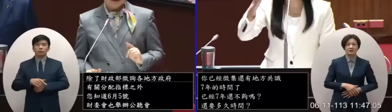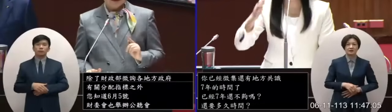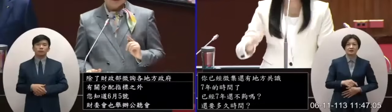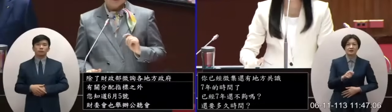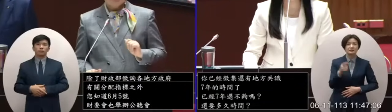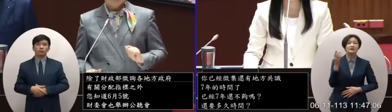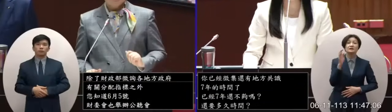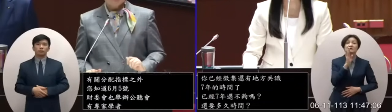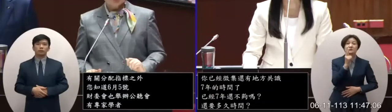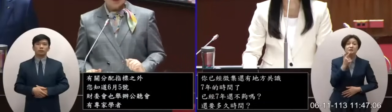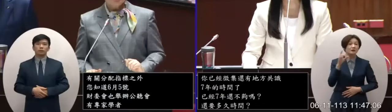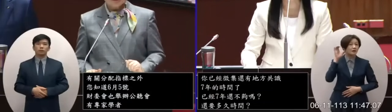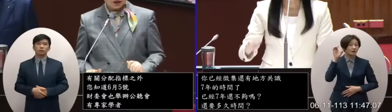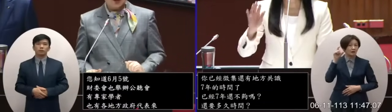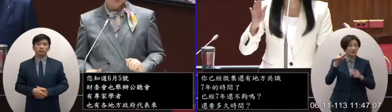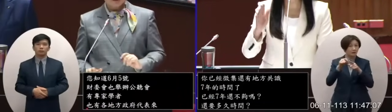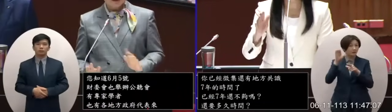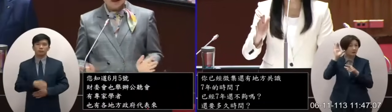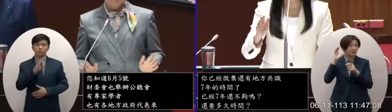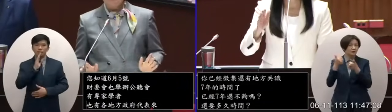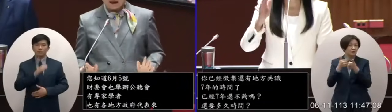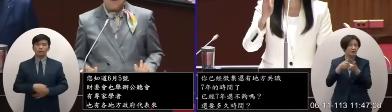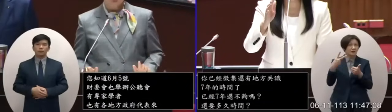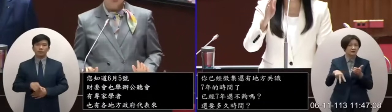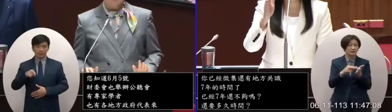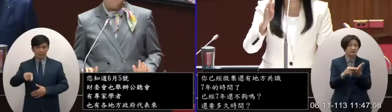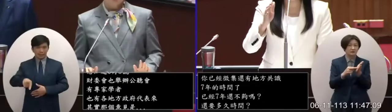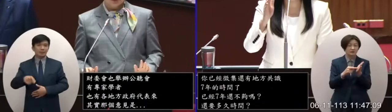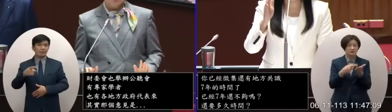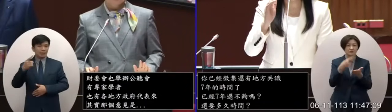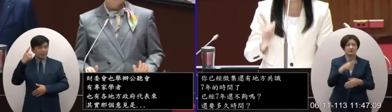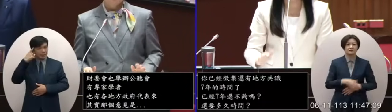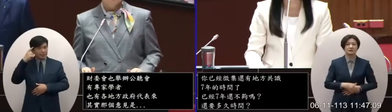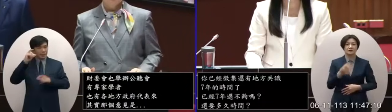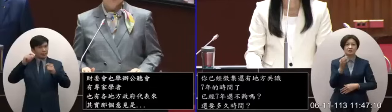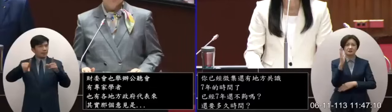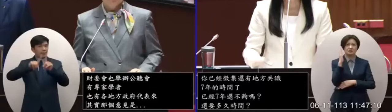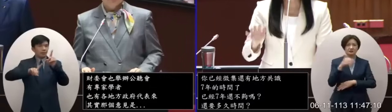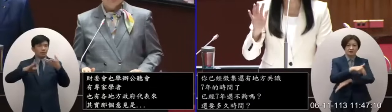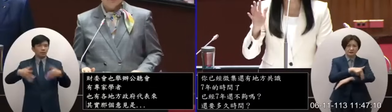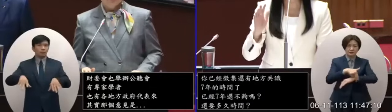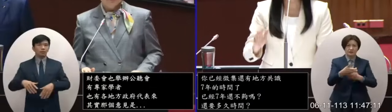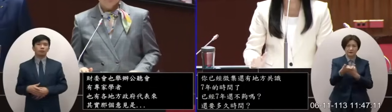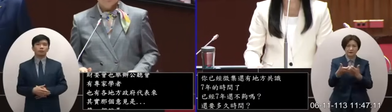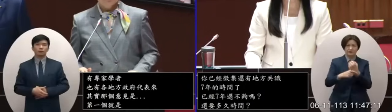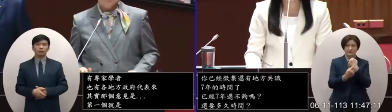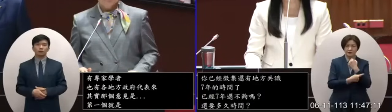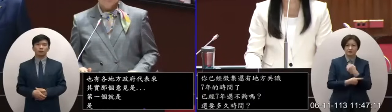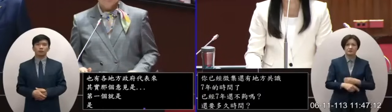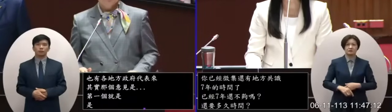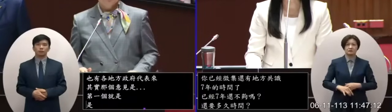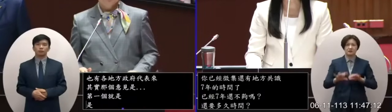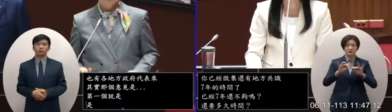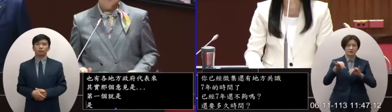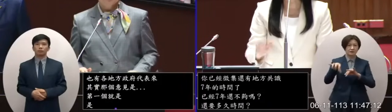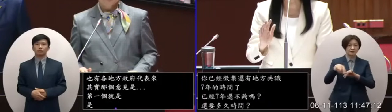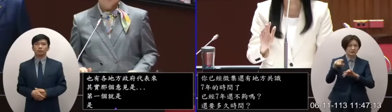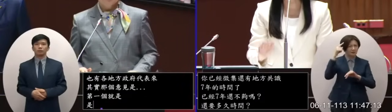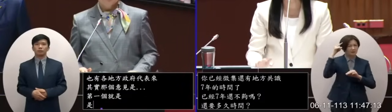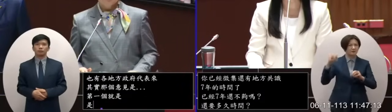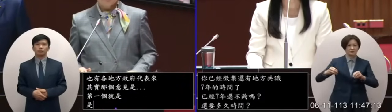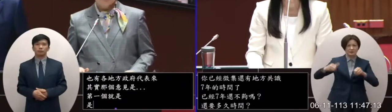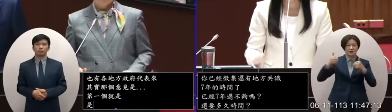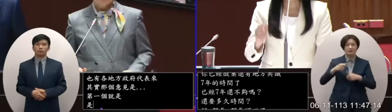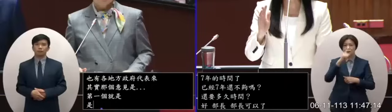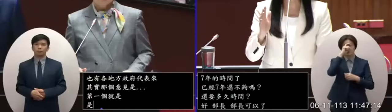要把那一天的公听会又要再讲一次哦。 是， 我想、哦、 意见非常 财政收支划分法。这个在地方上啊，其实非常有共识。我们希